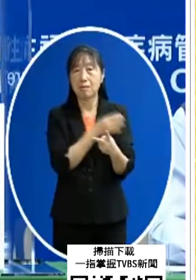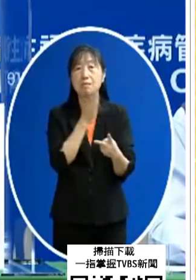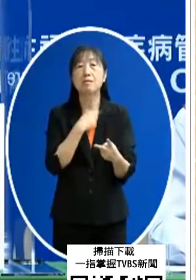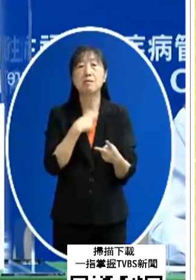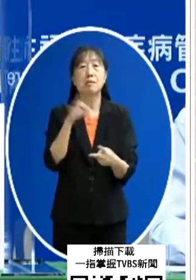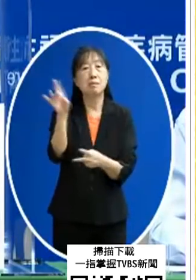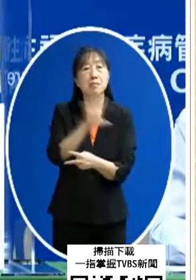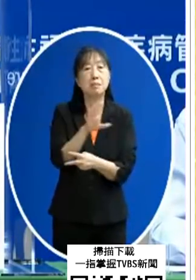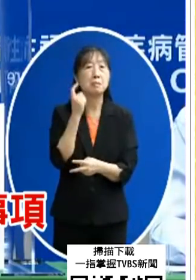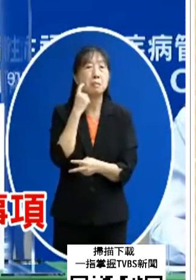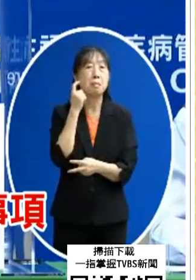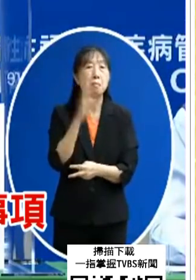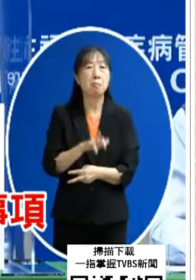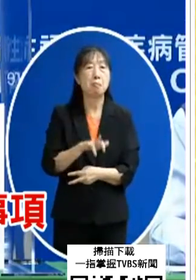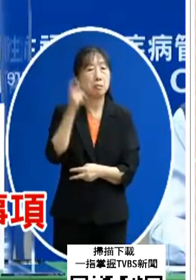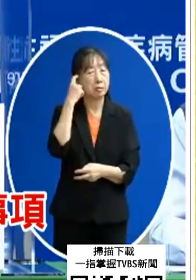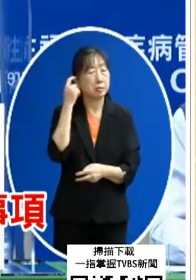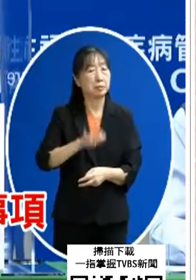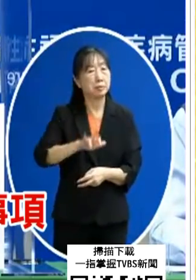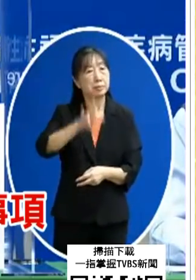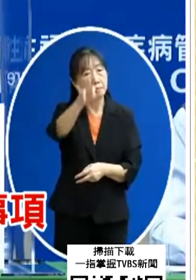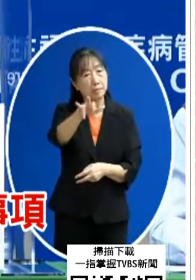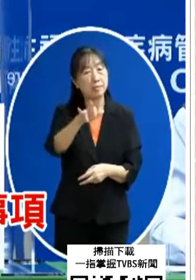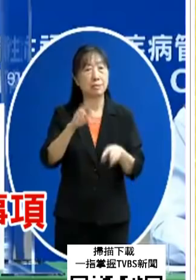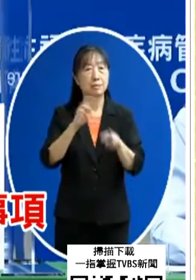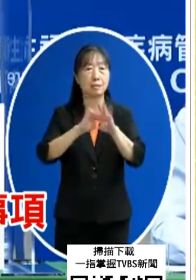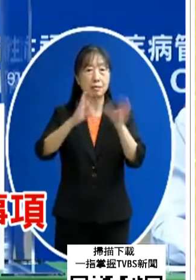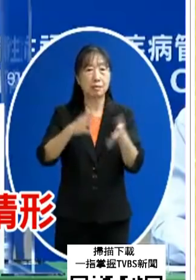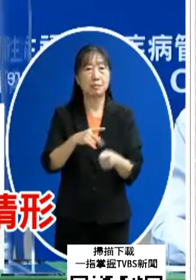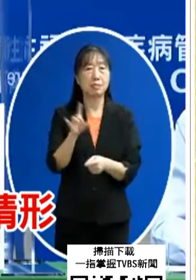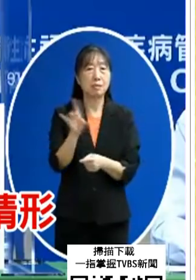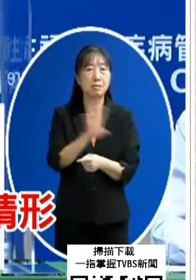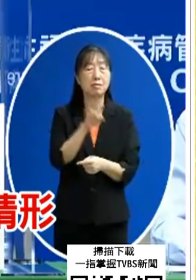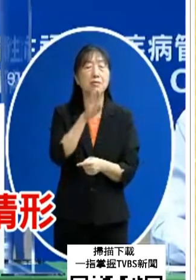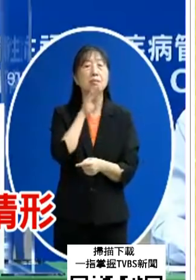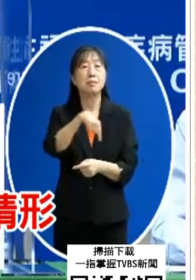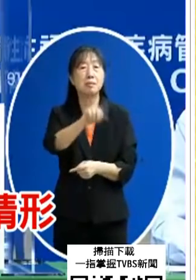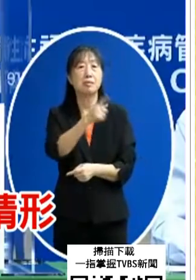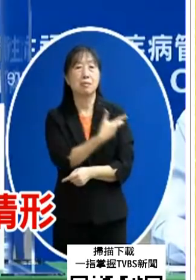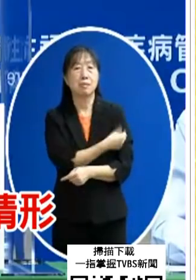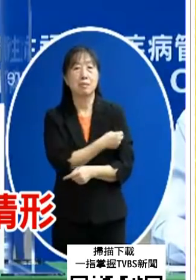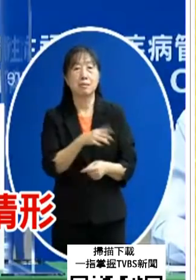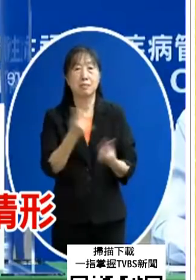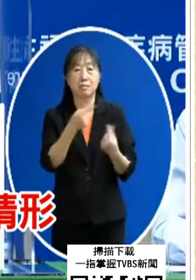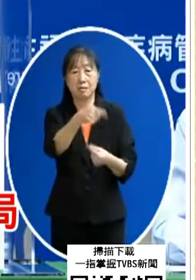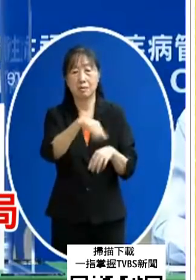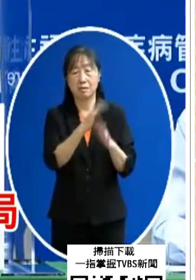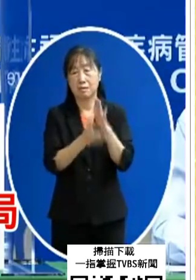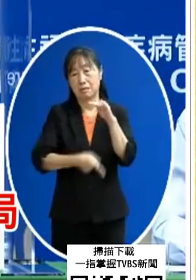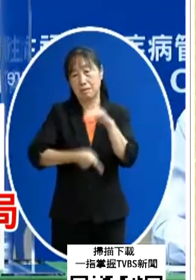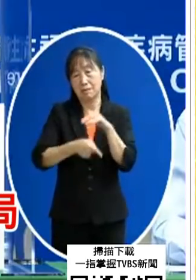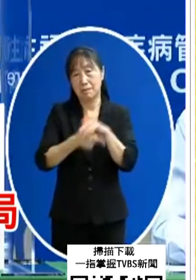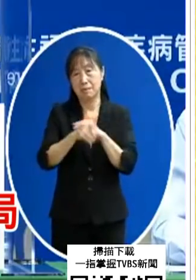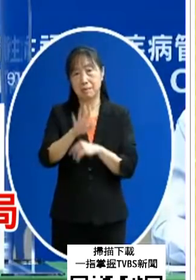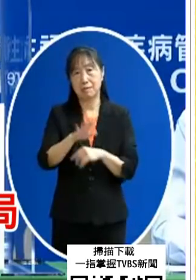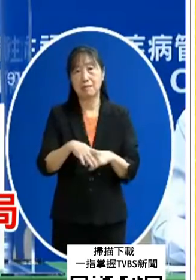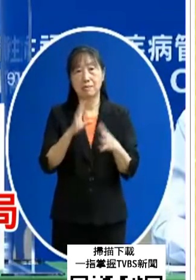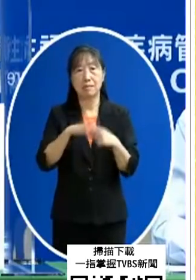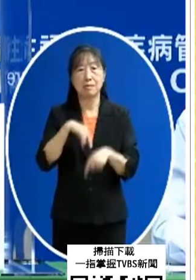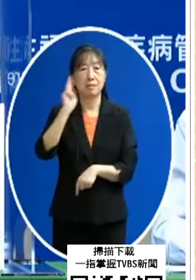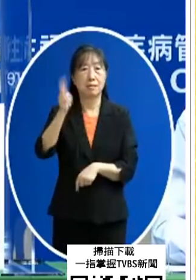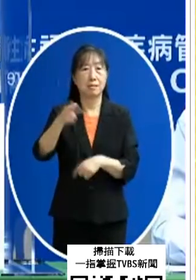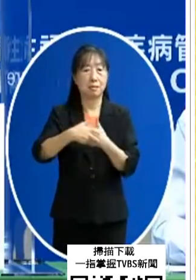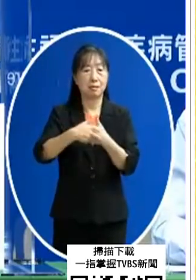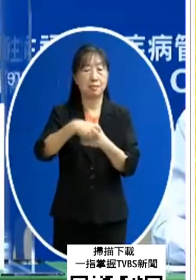件很简单的事情，同住家人，第一个是不是中文不好呢？林思宏，家人是什么意思？家人是